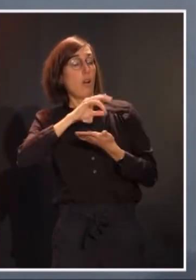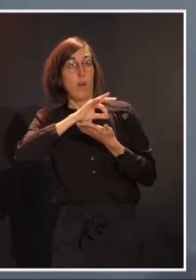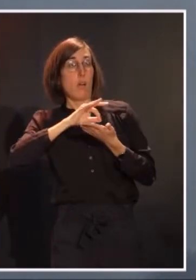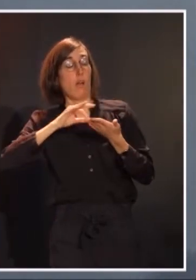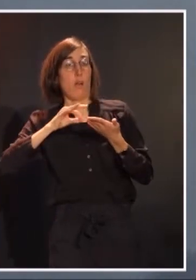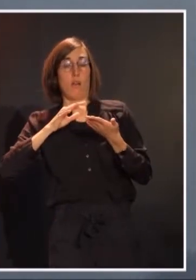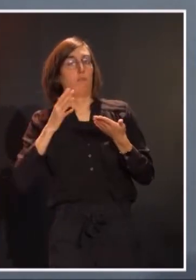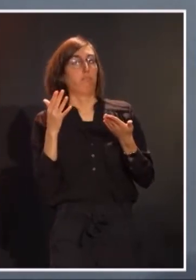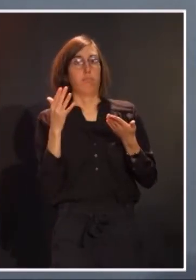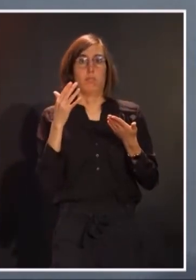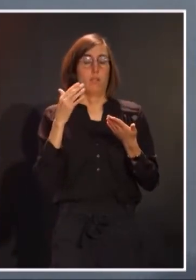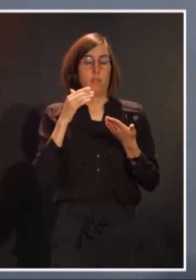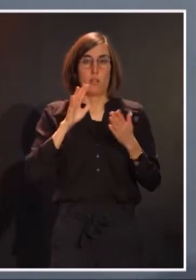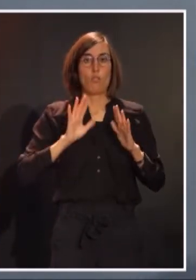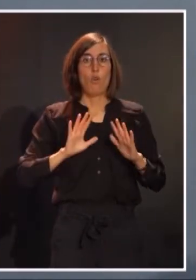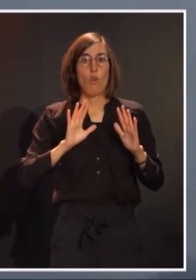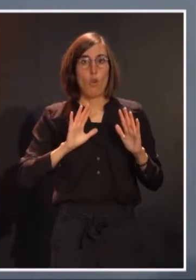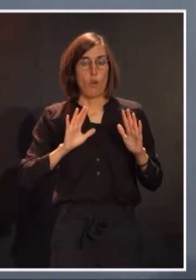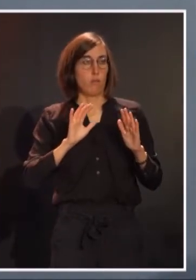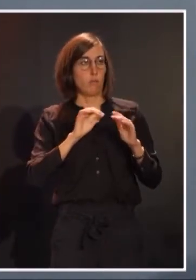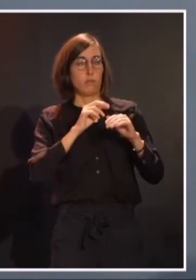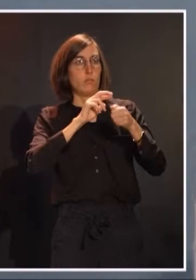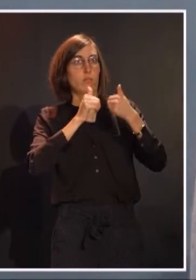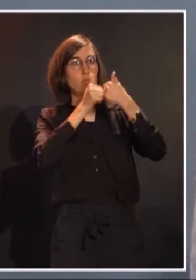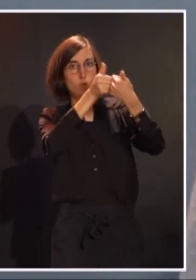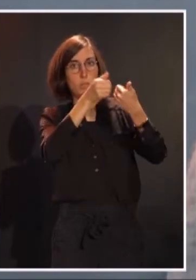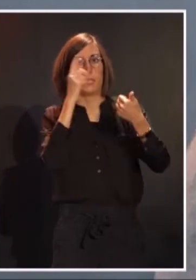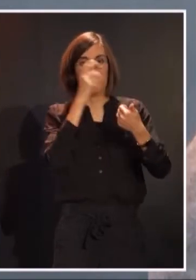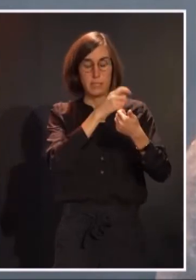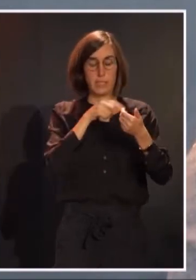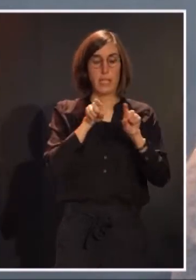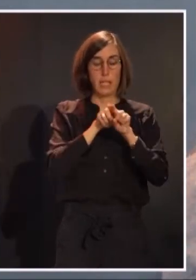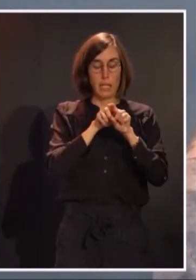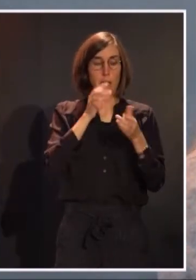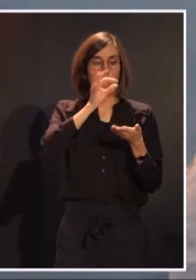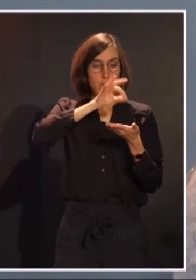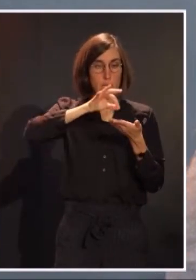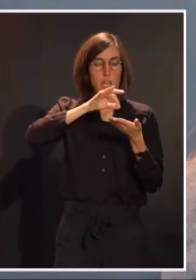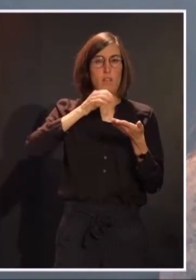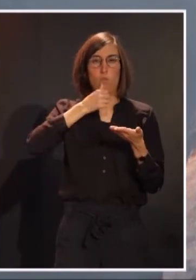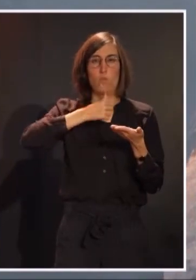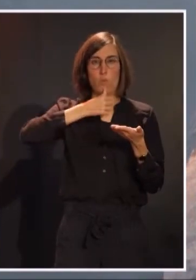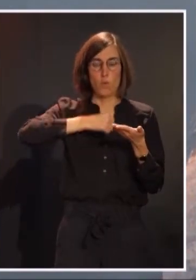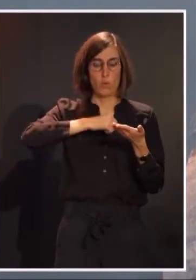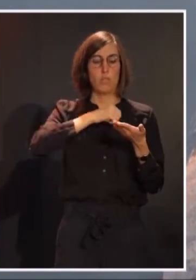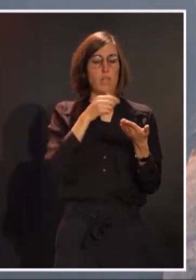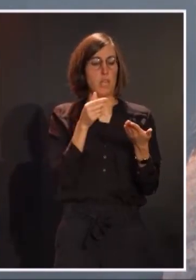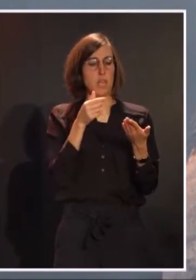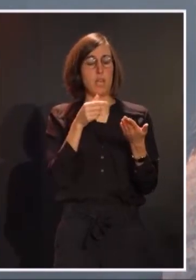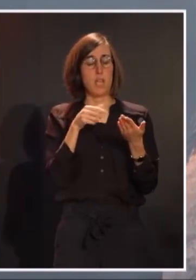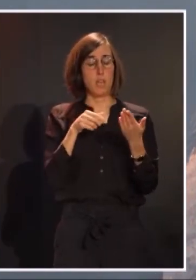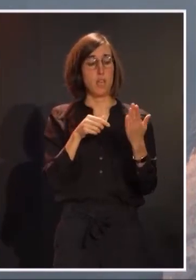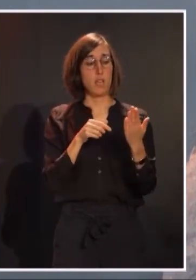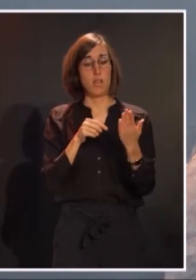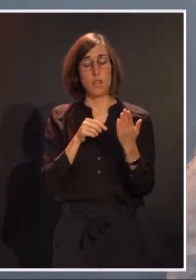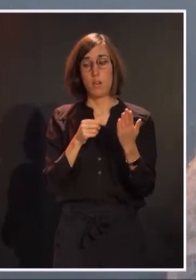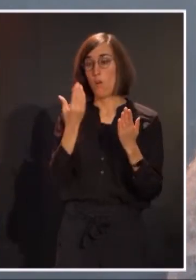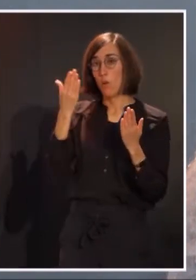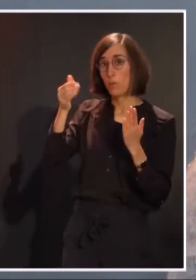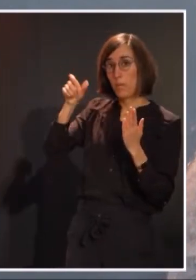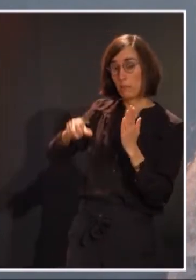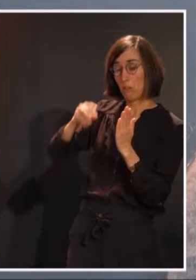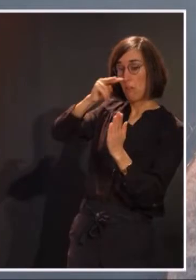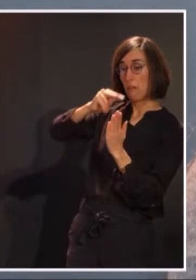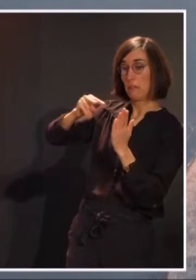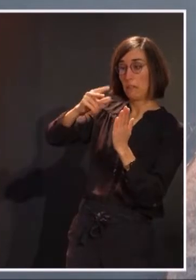aussi qui est douloureuse et puis qui est peu intelligible aussi. Sur le plan de l'orthographe, du coup, son écriture est assez peu